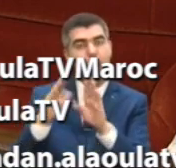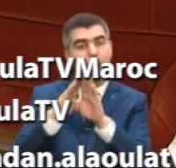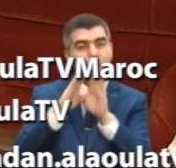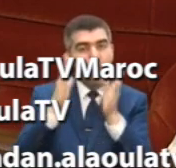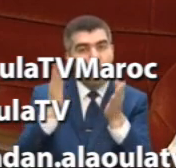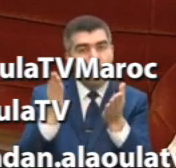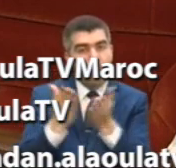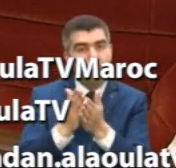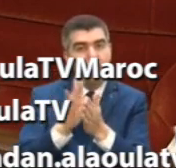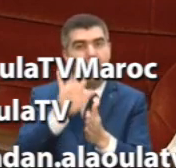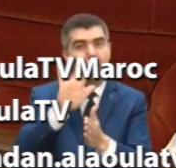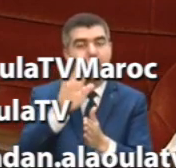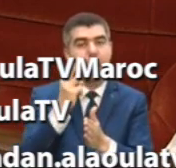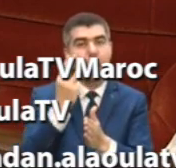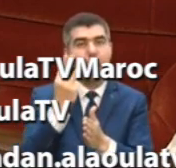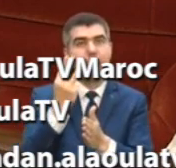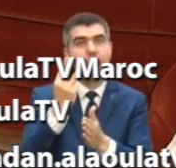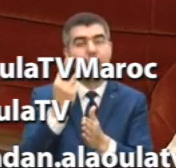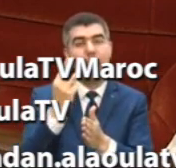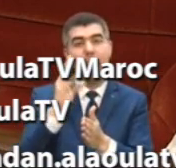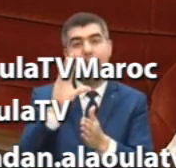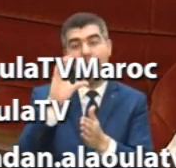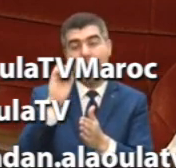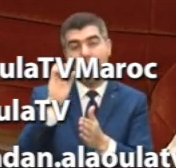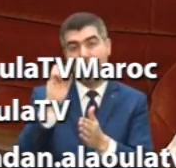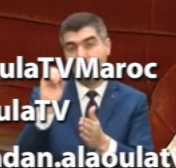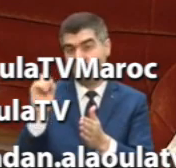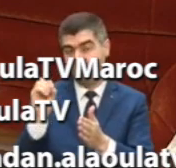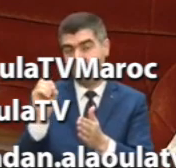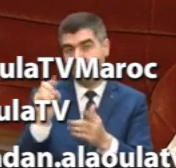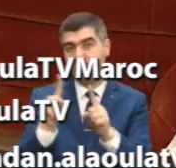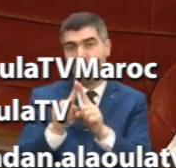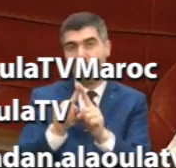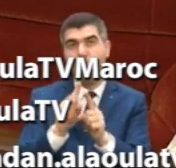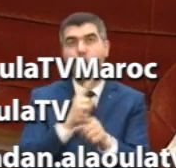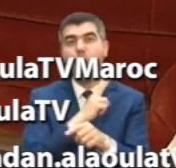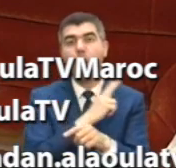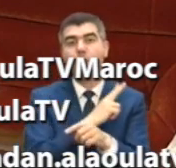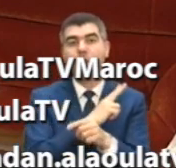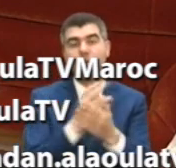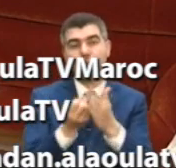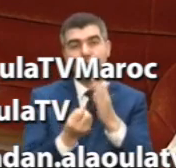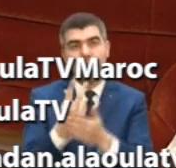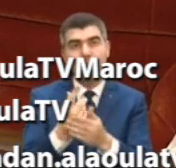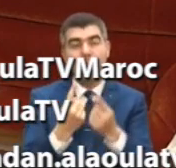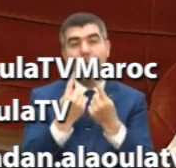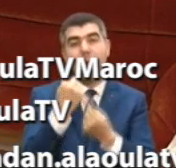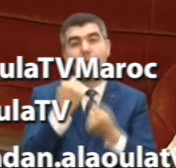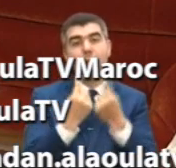مجموعها 35 موظف أستاذ جديد تم إلحاقه بالقطاع، 11,000